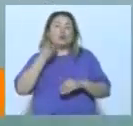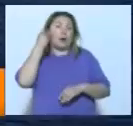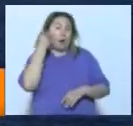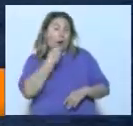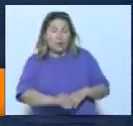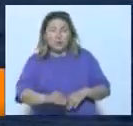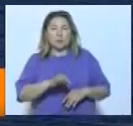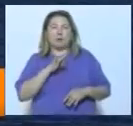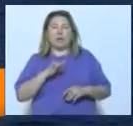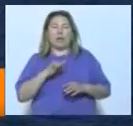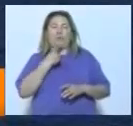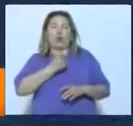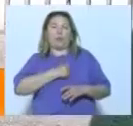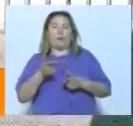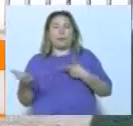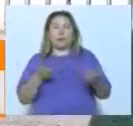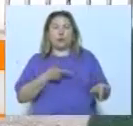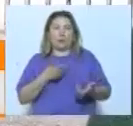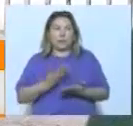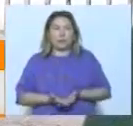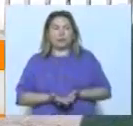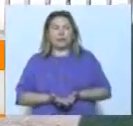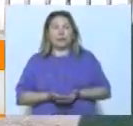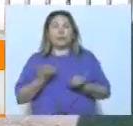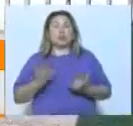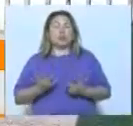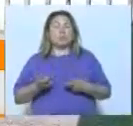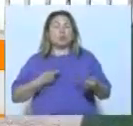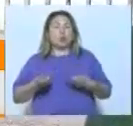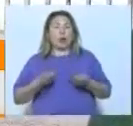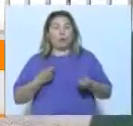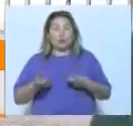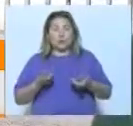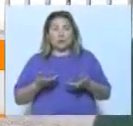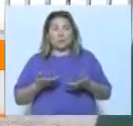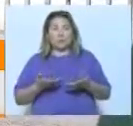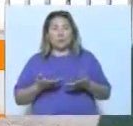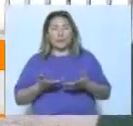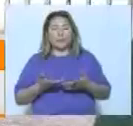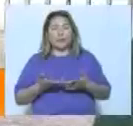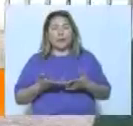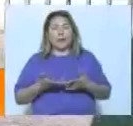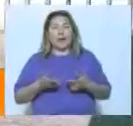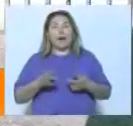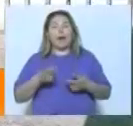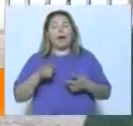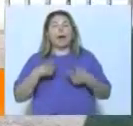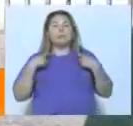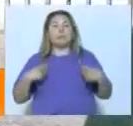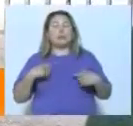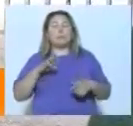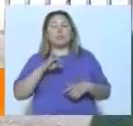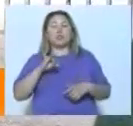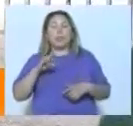обучения и боевой подготовки. Сейчас под руководством главнокомандующего военно-морскими силами контр-адмирала Бекжанова